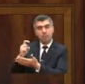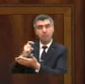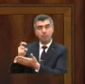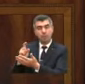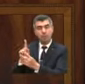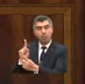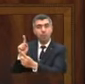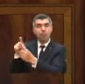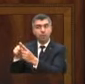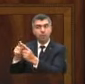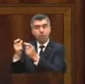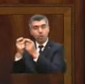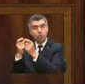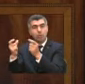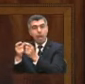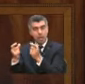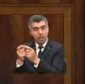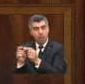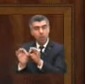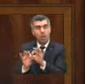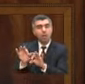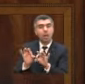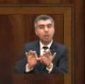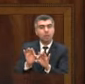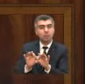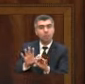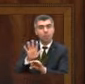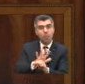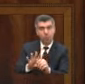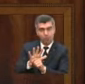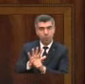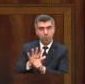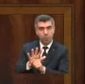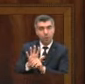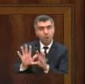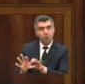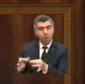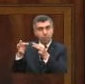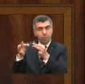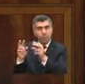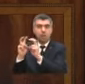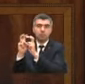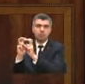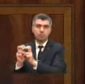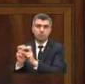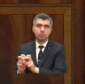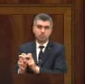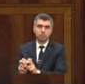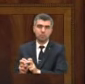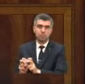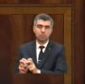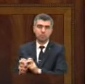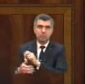ودعم المقاولات وعدد من الإجراءات الأخرى، أدت إلى تخفيض الهشاشة